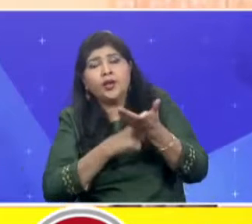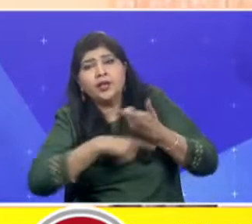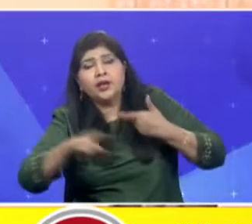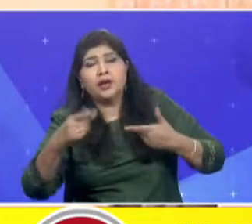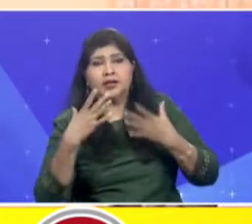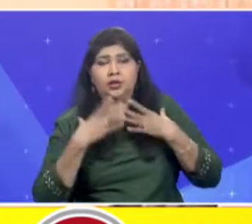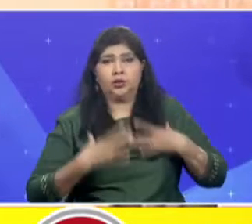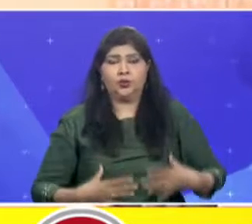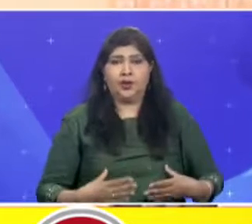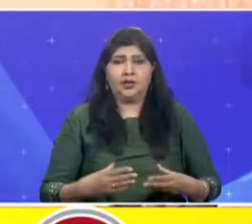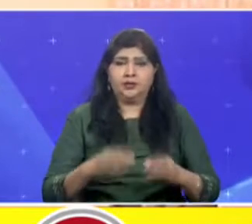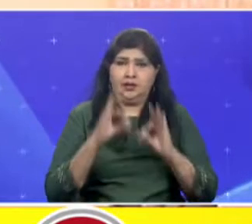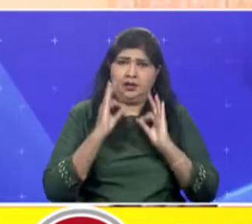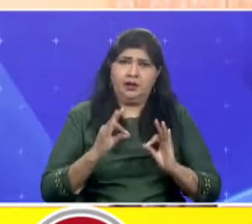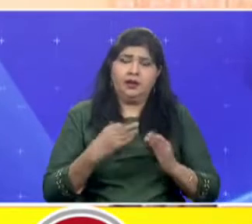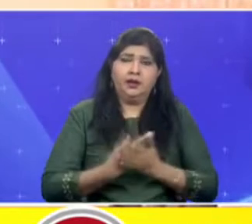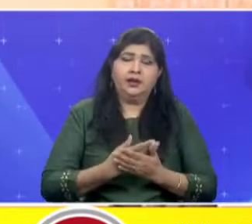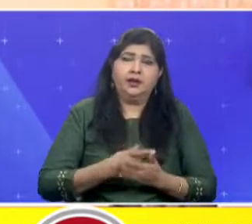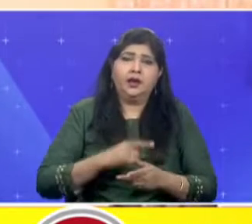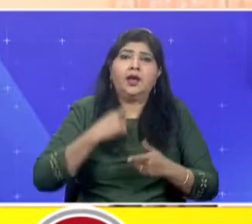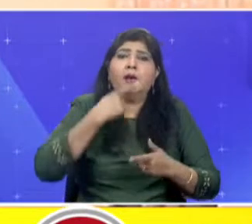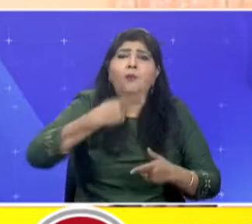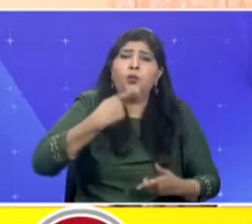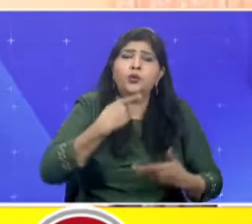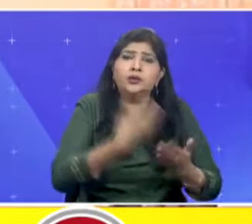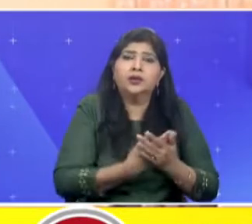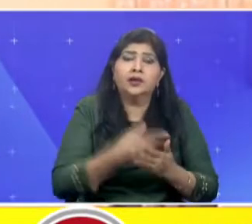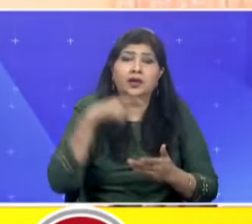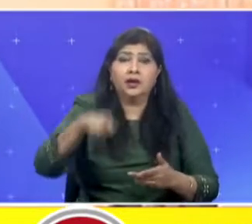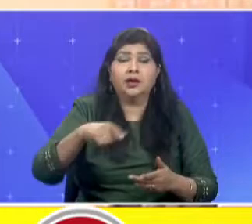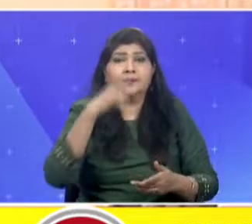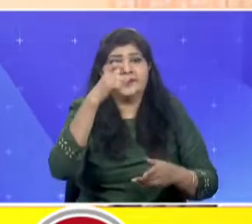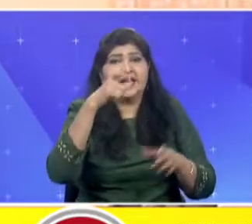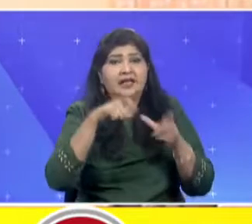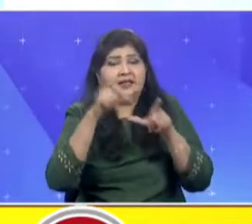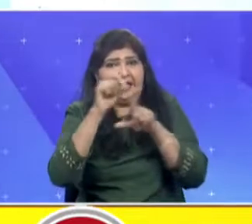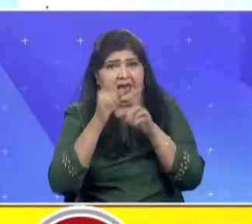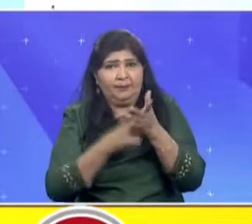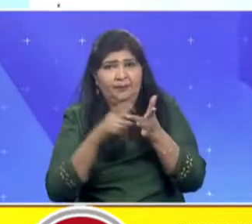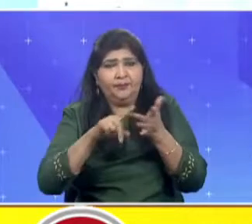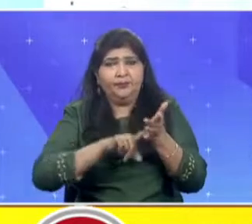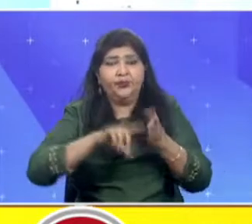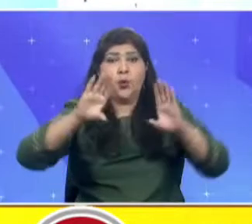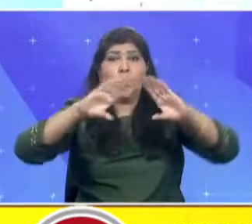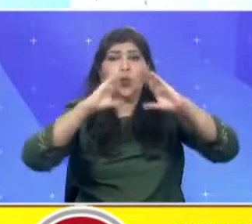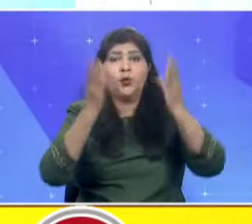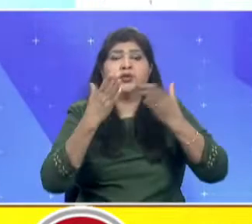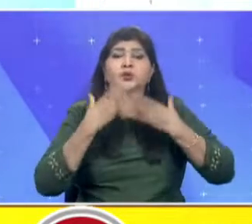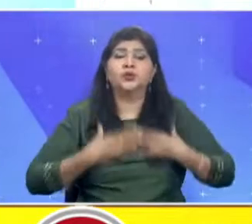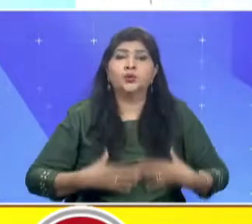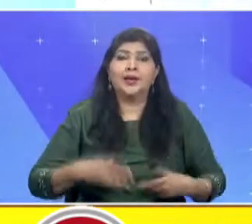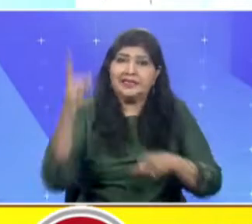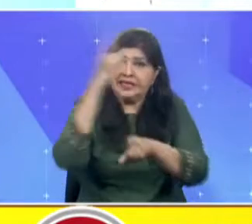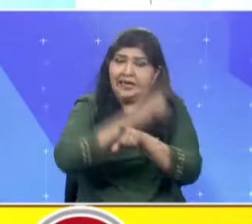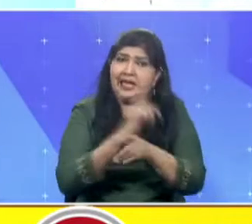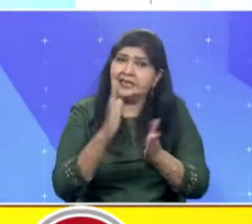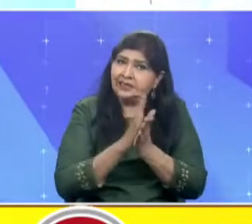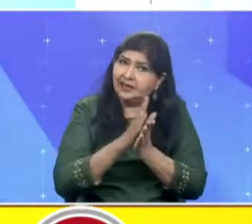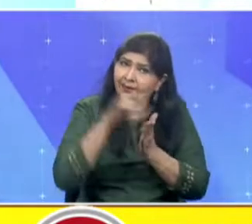की शुभकामनाएं दी जाती हैं। हम 7 अप्रैल को विश्व स्वास्थ्य दिवस